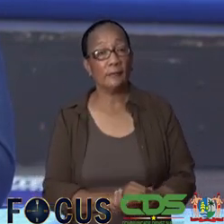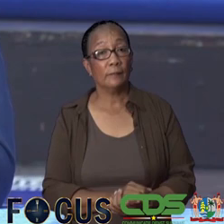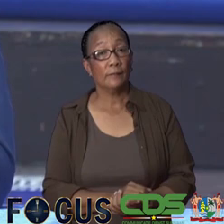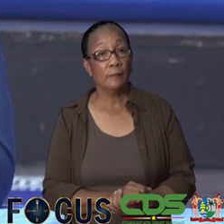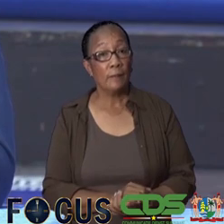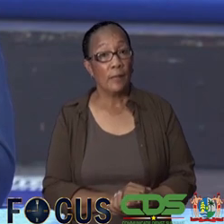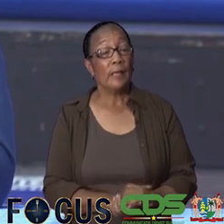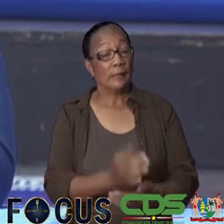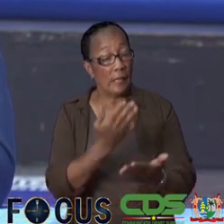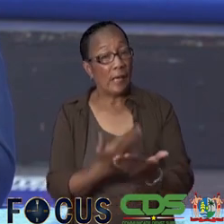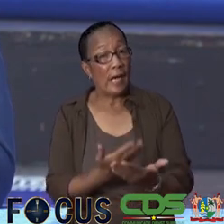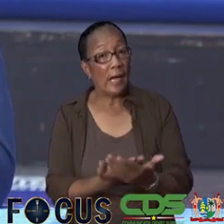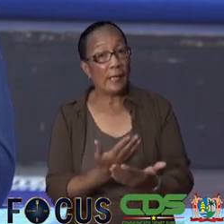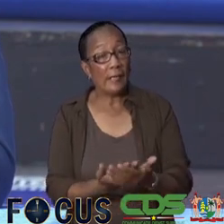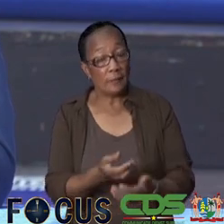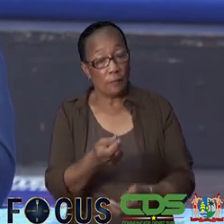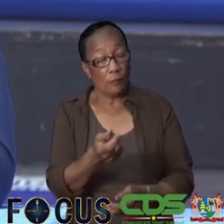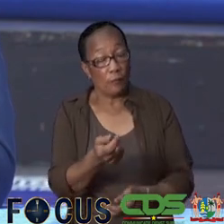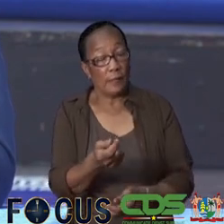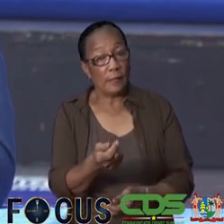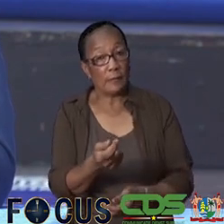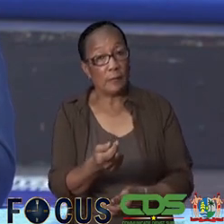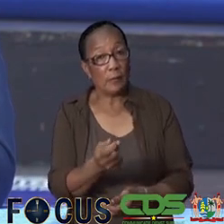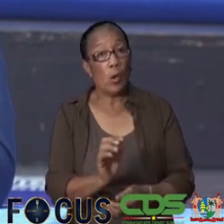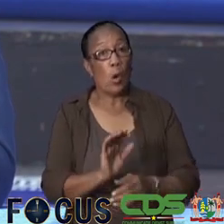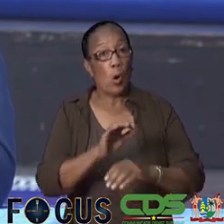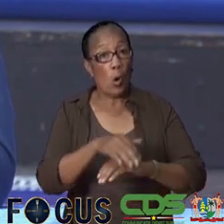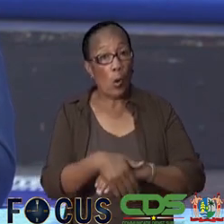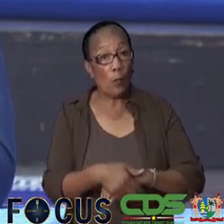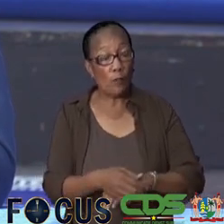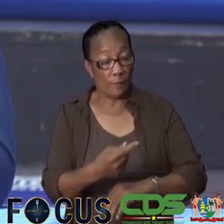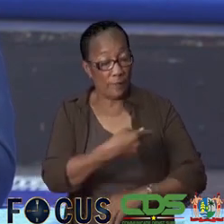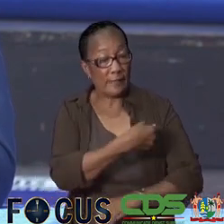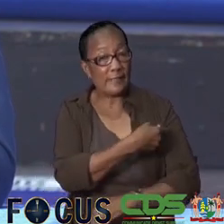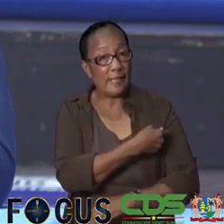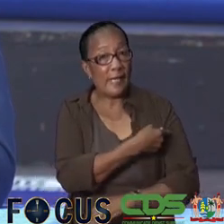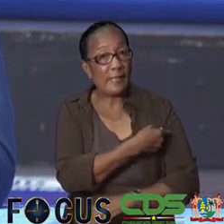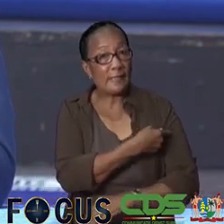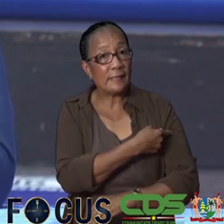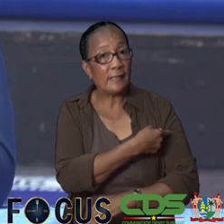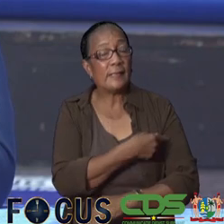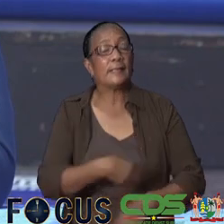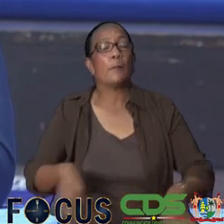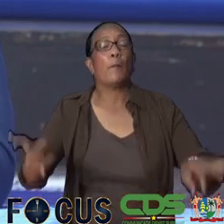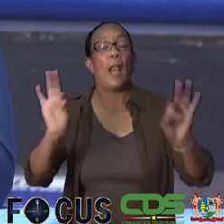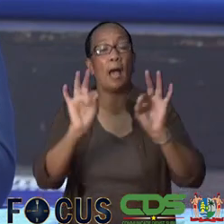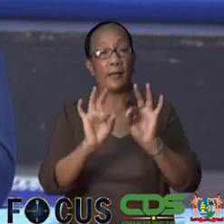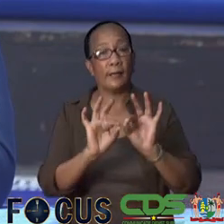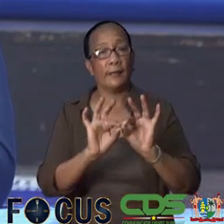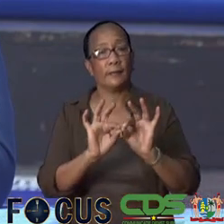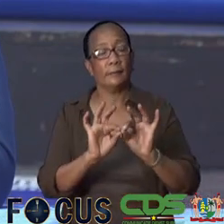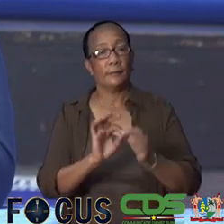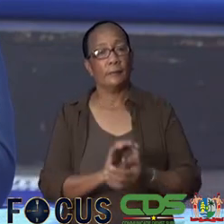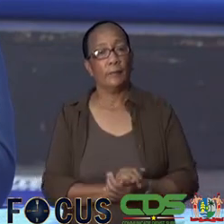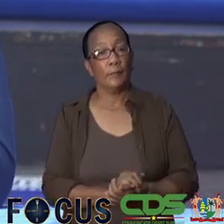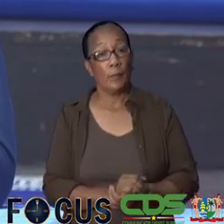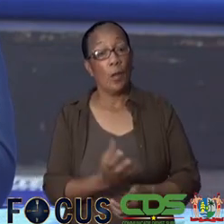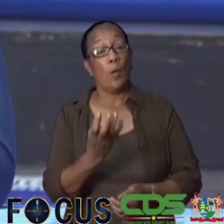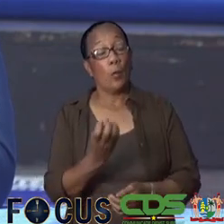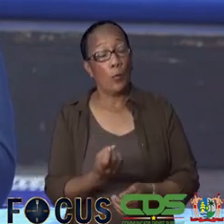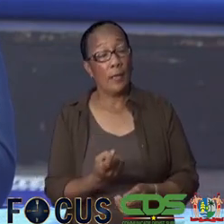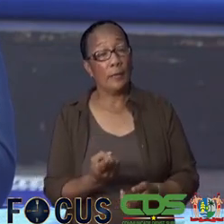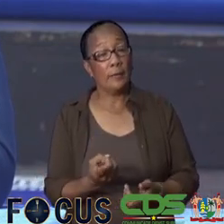de garantie voor financiële middelen ter aanschaf van vaccins is uitermate belangrijk. Wil